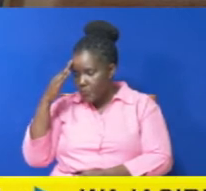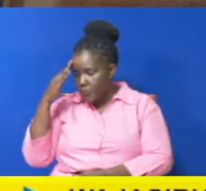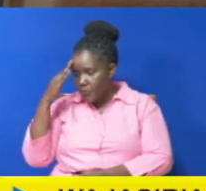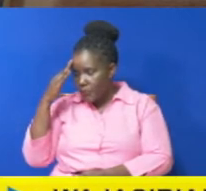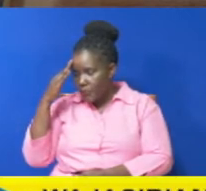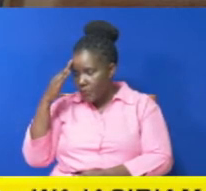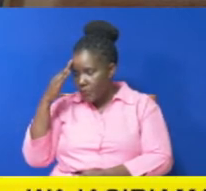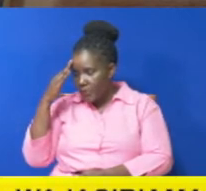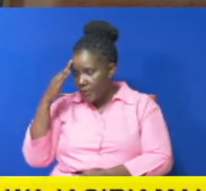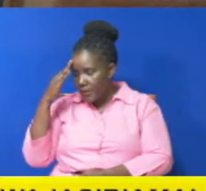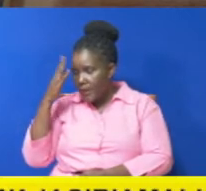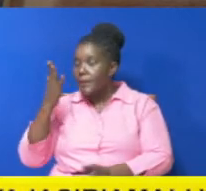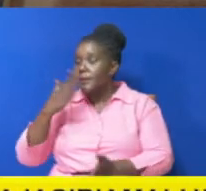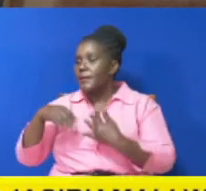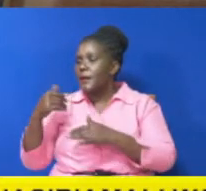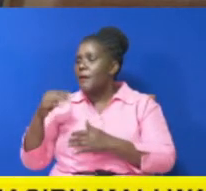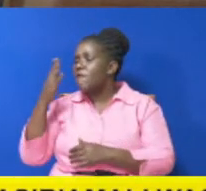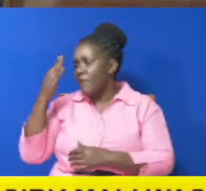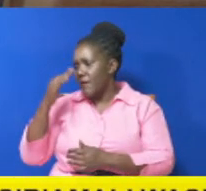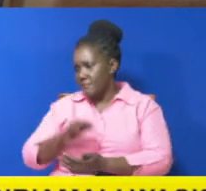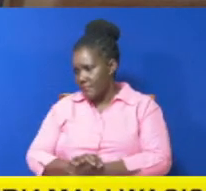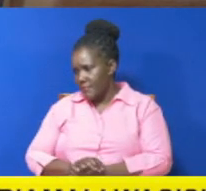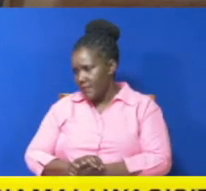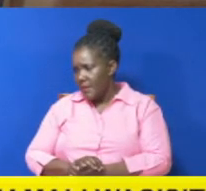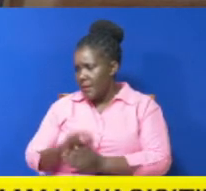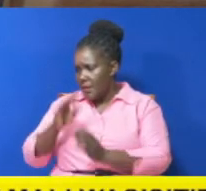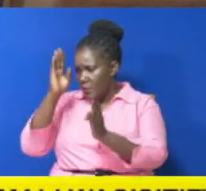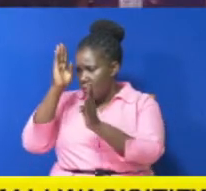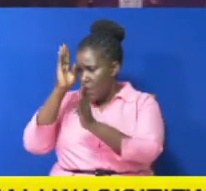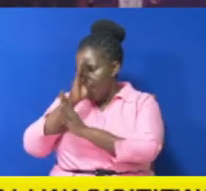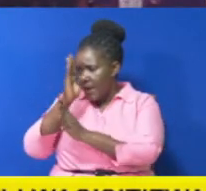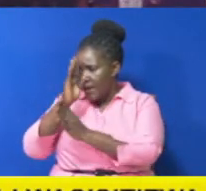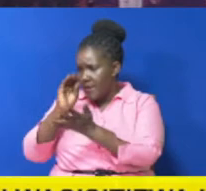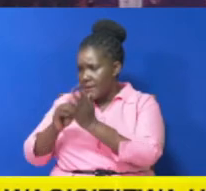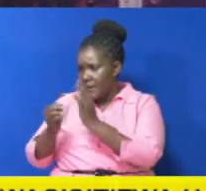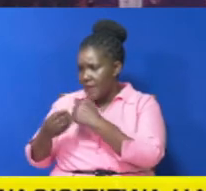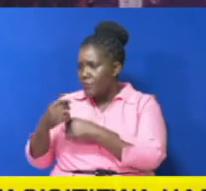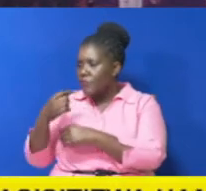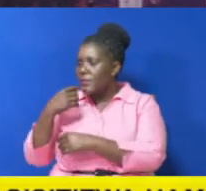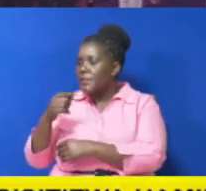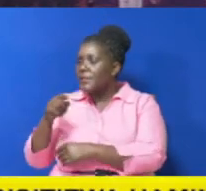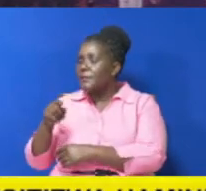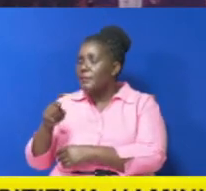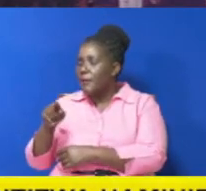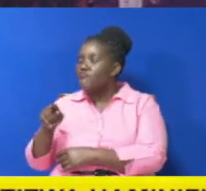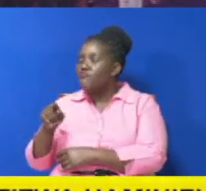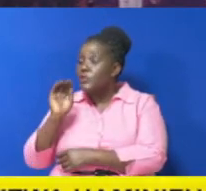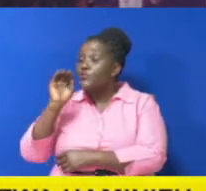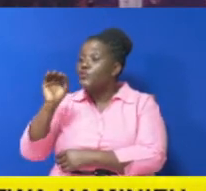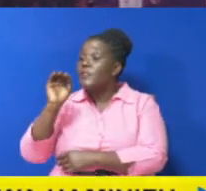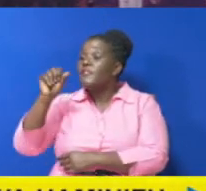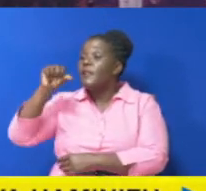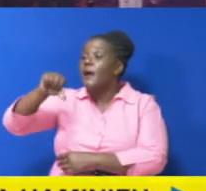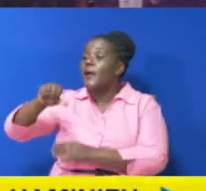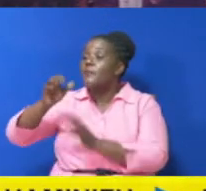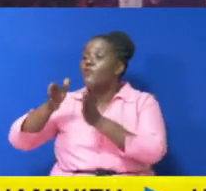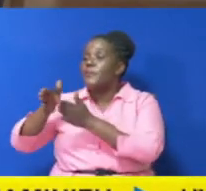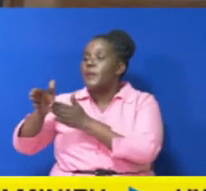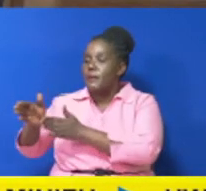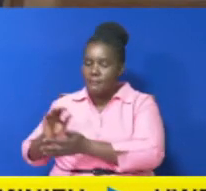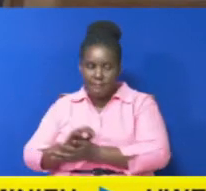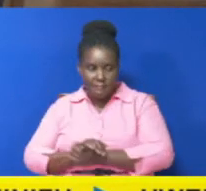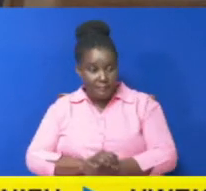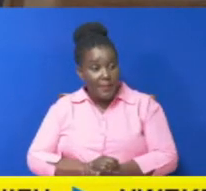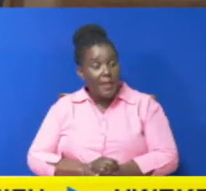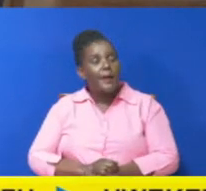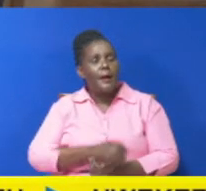Ni hali gani ambayo tunaweza tukaiita huu ni usafirishaji haramu wa binadamu? Ni swali